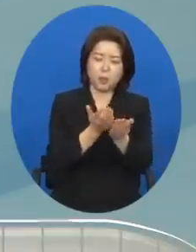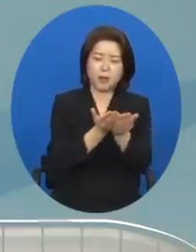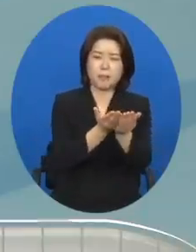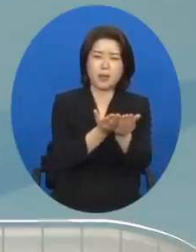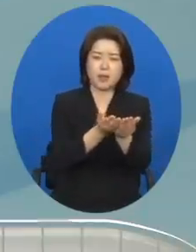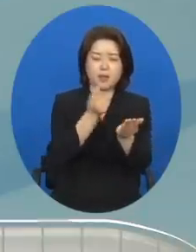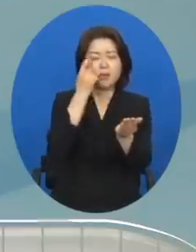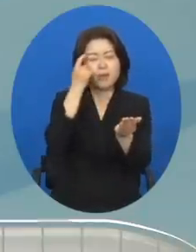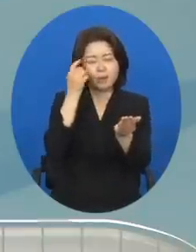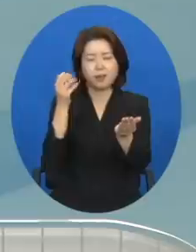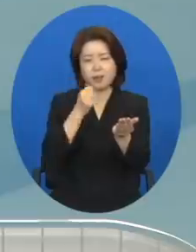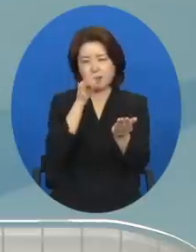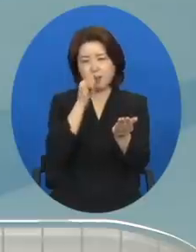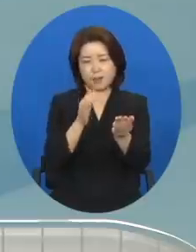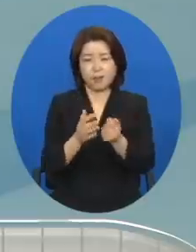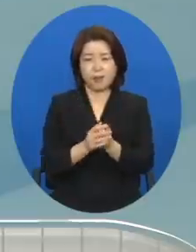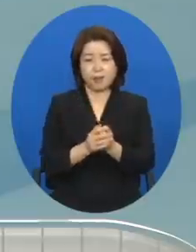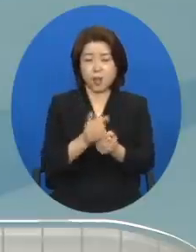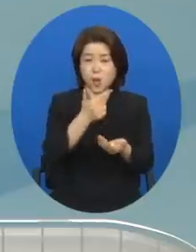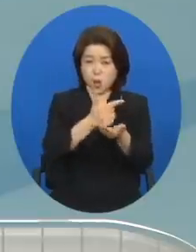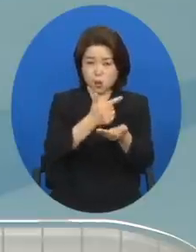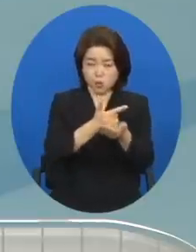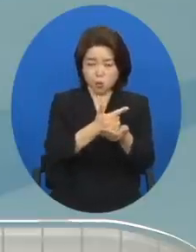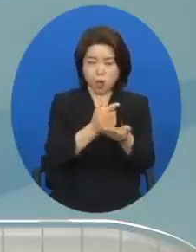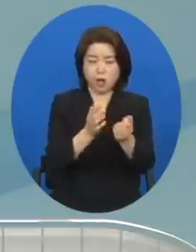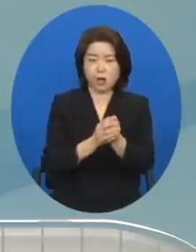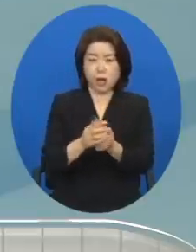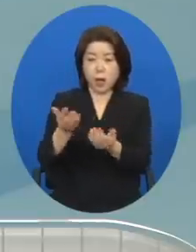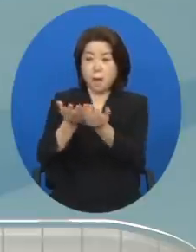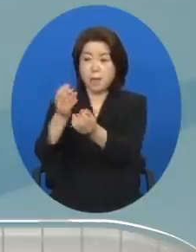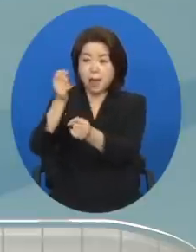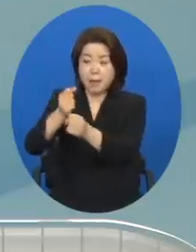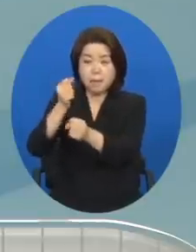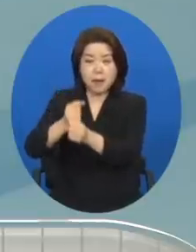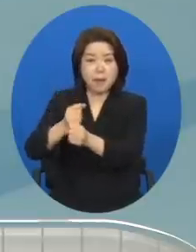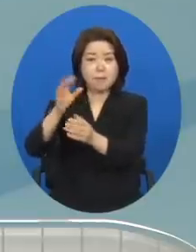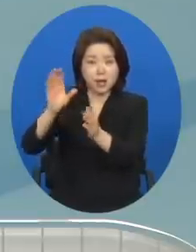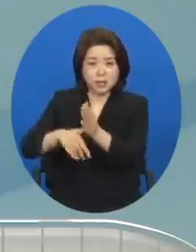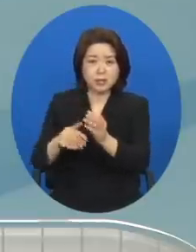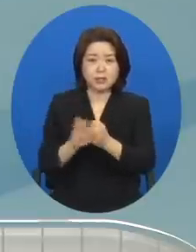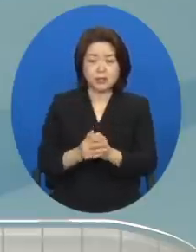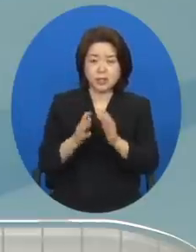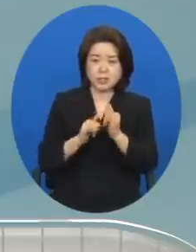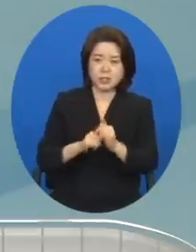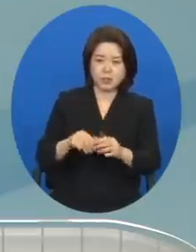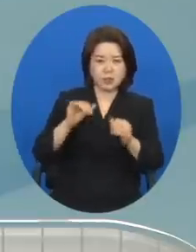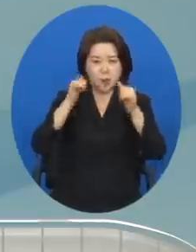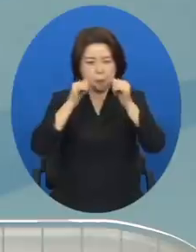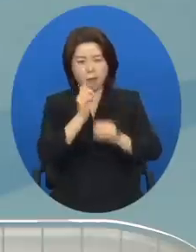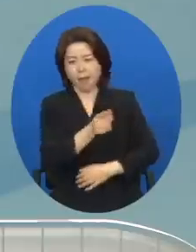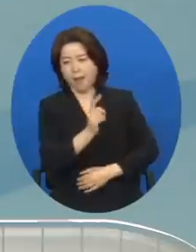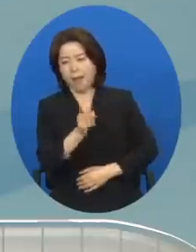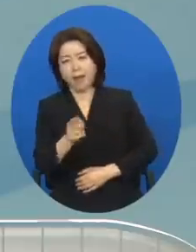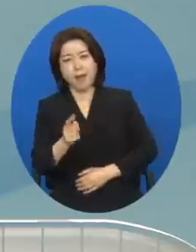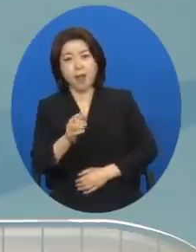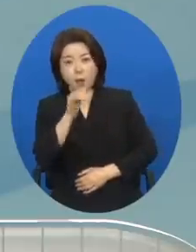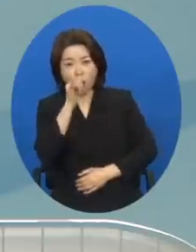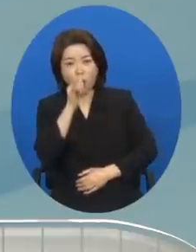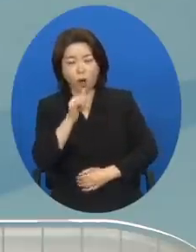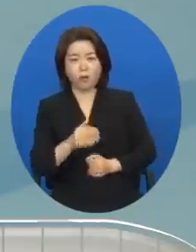생각이 나요. 노아가 방주를 지을 때 사람들이 얼마나 조롱했겠어요?